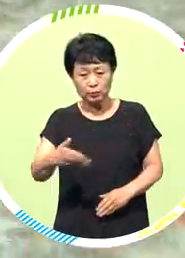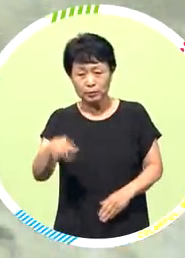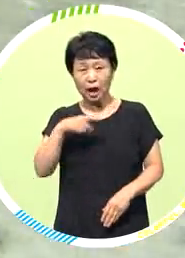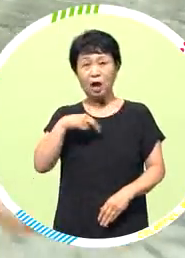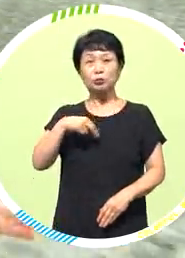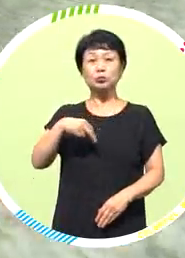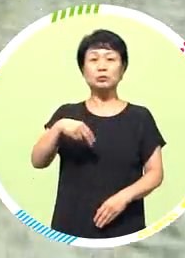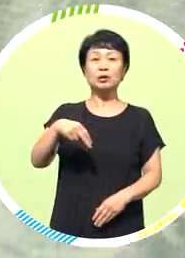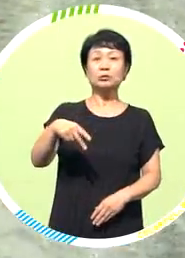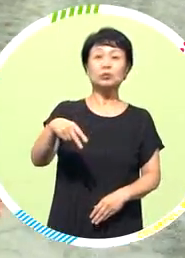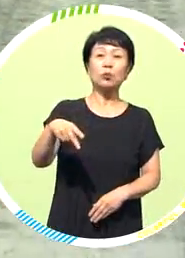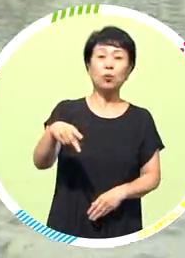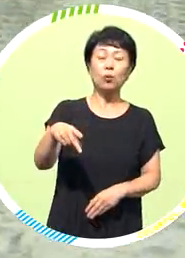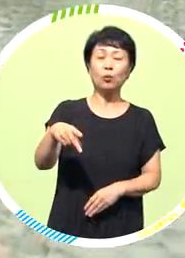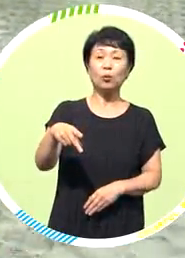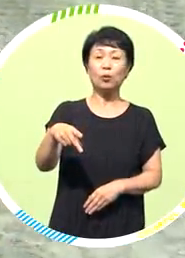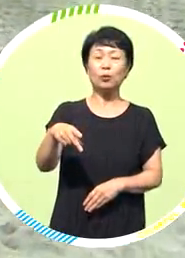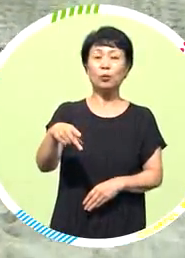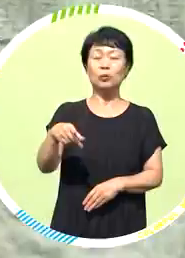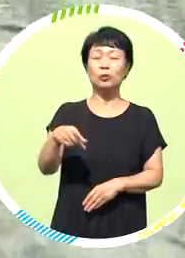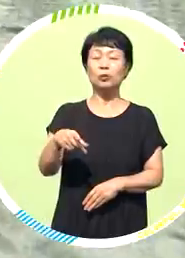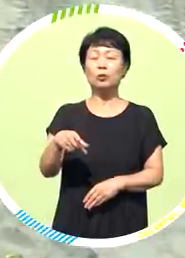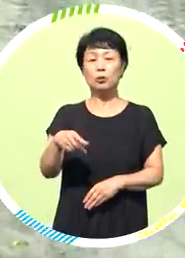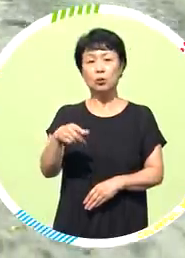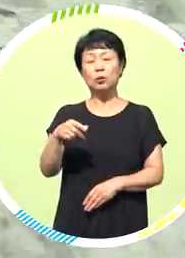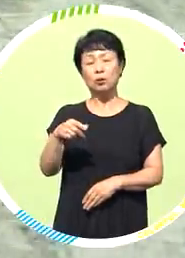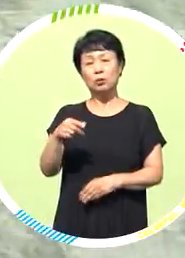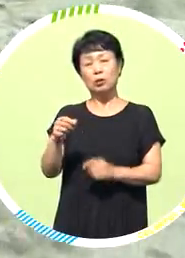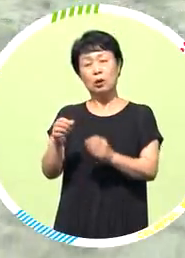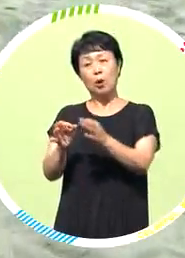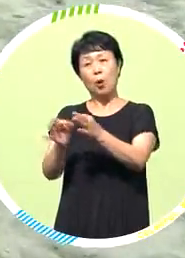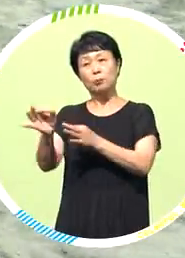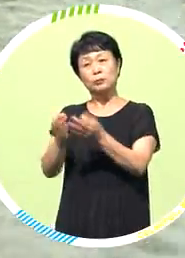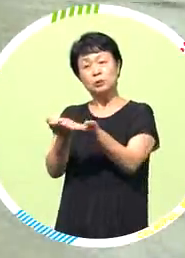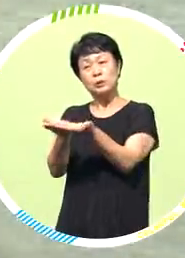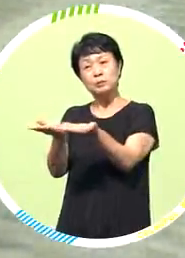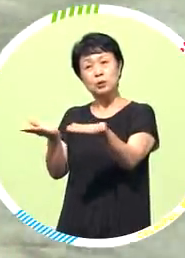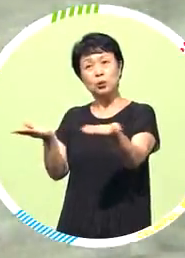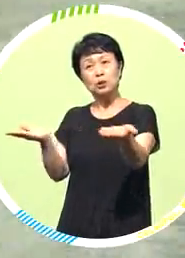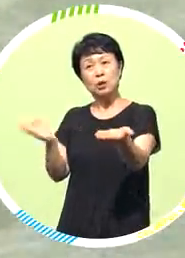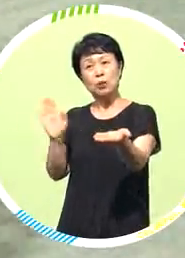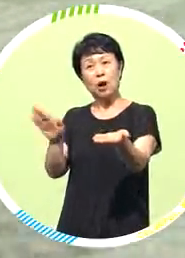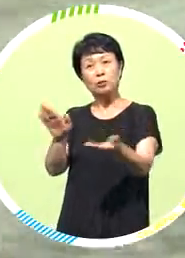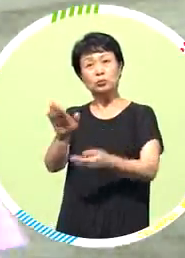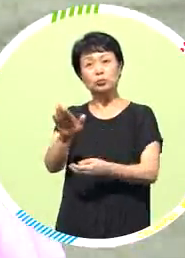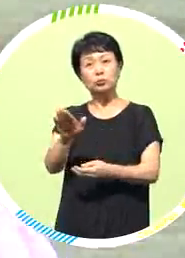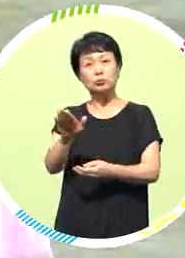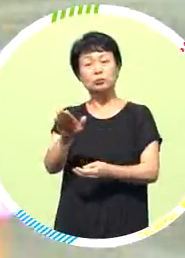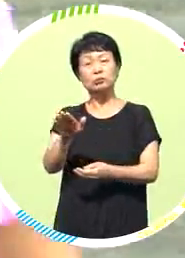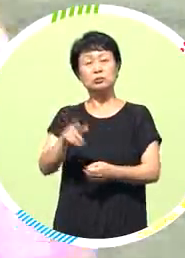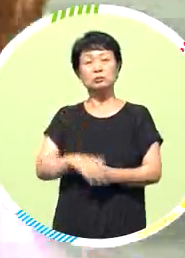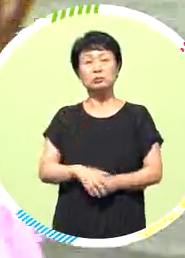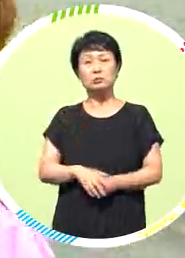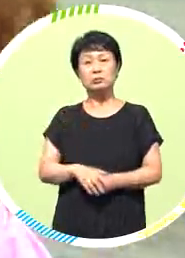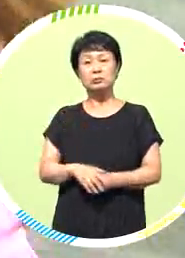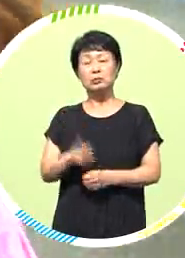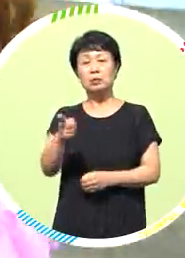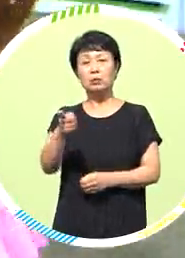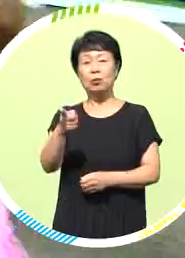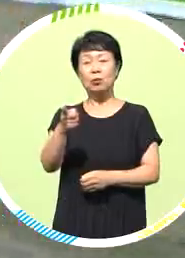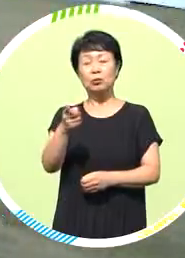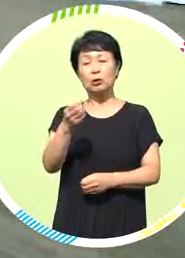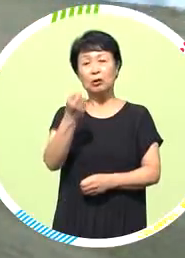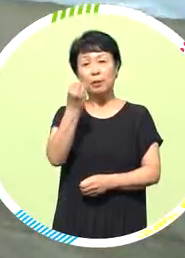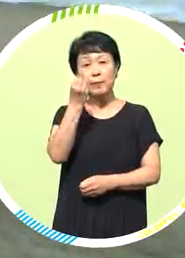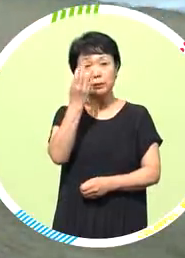気持ちいいな。いや海の家も出てて、あ、なんかあれちょっと他のと様子が違